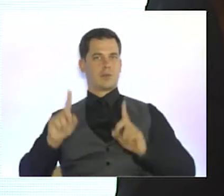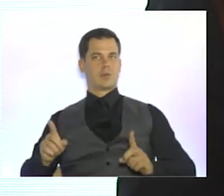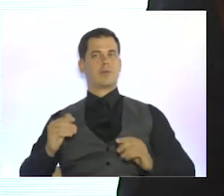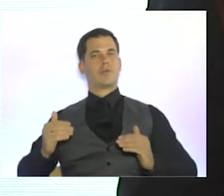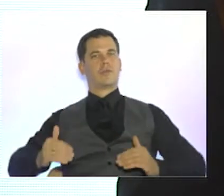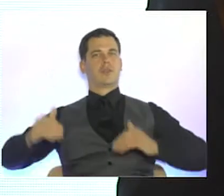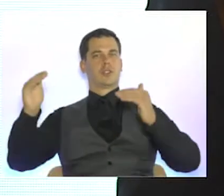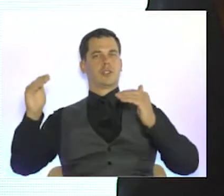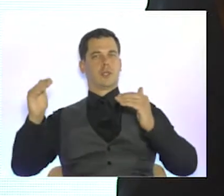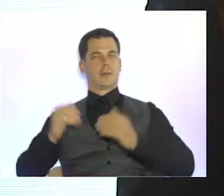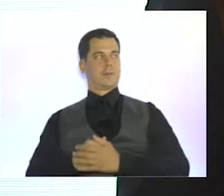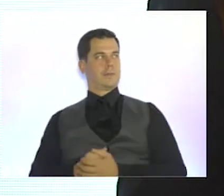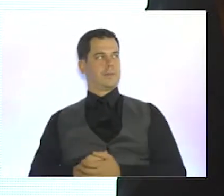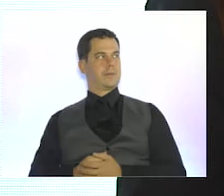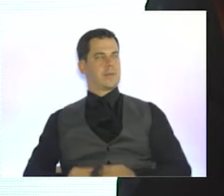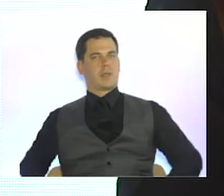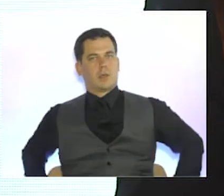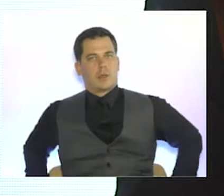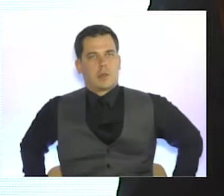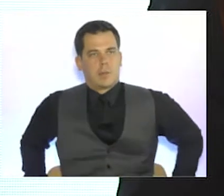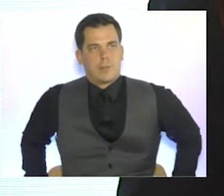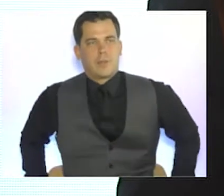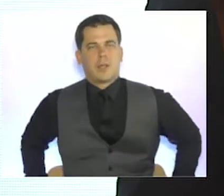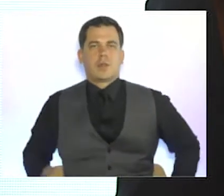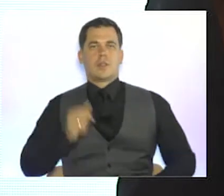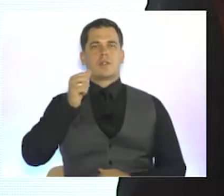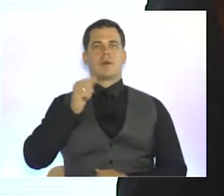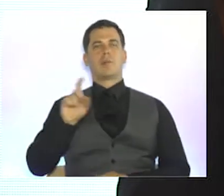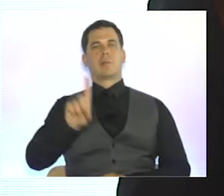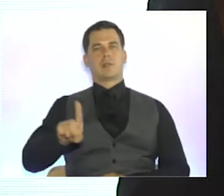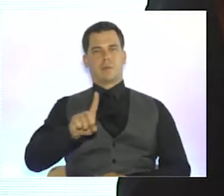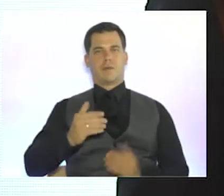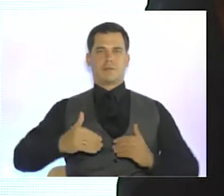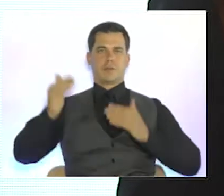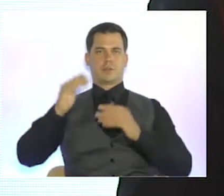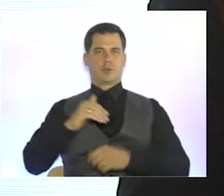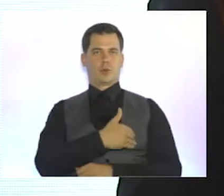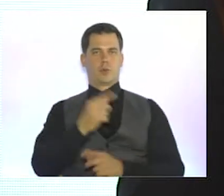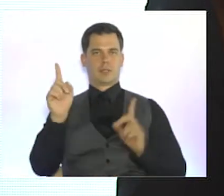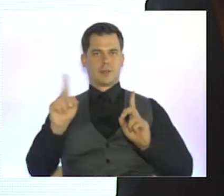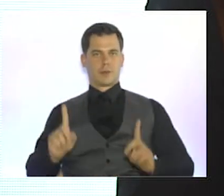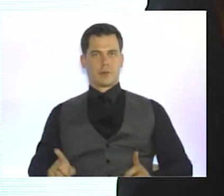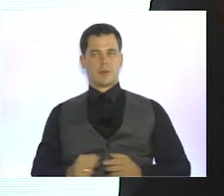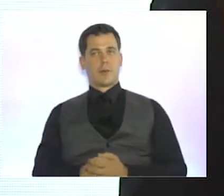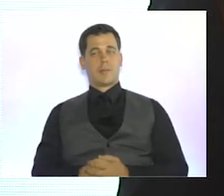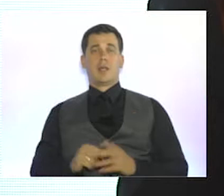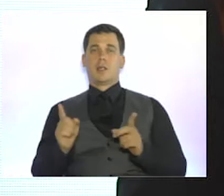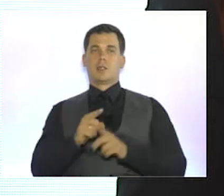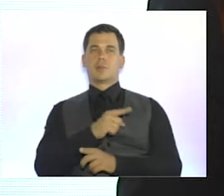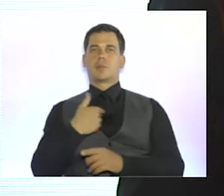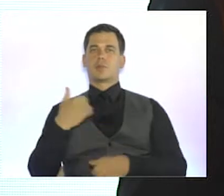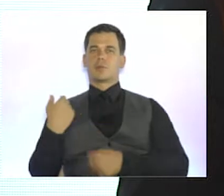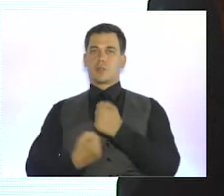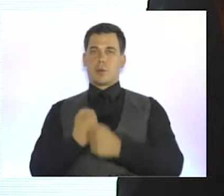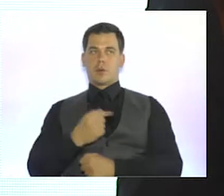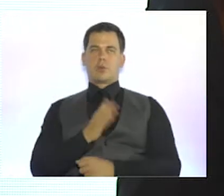wyższego, tak zwanych państwowych wyższych szkół zawodowych. I myślę, że te działania, które teraz